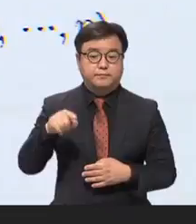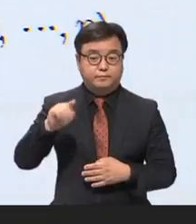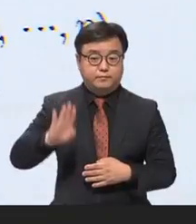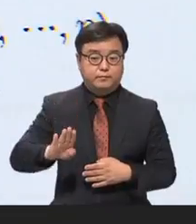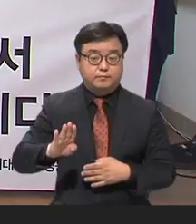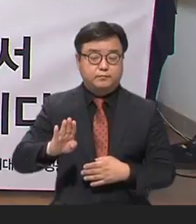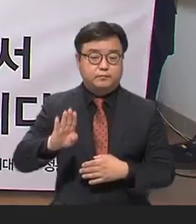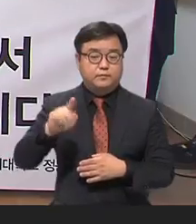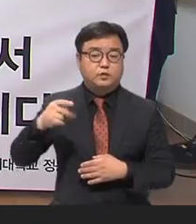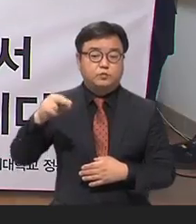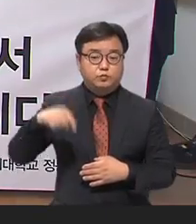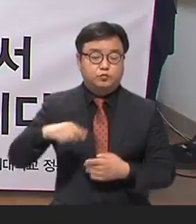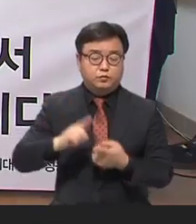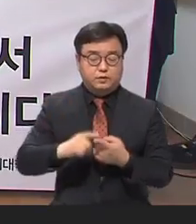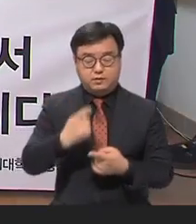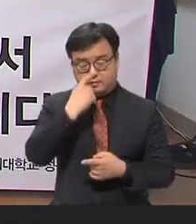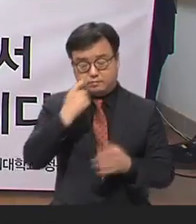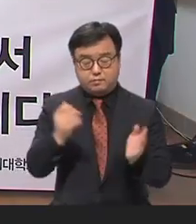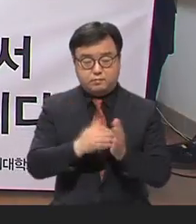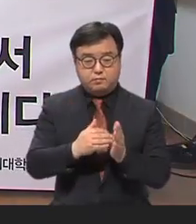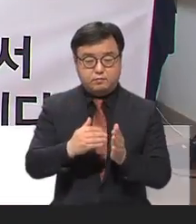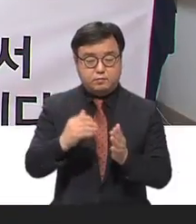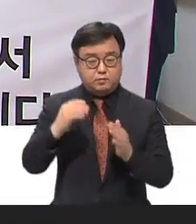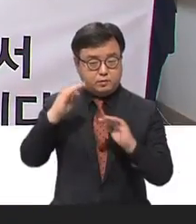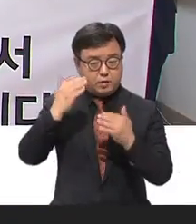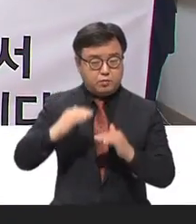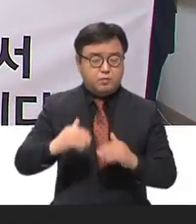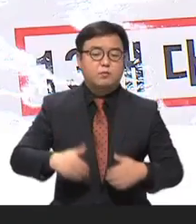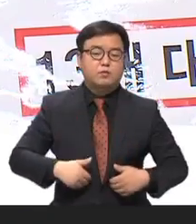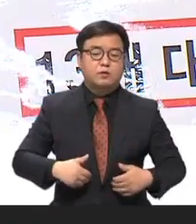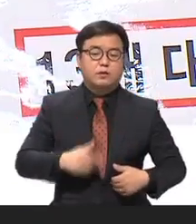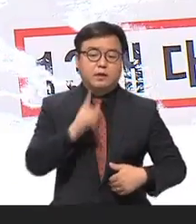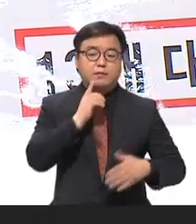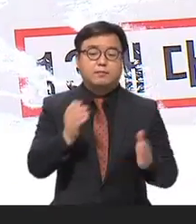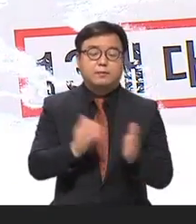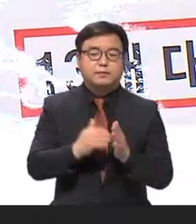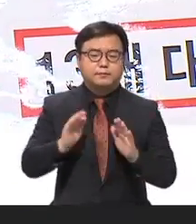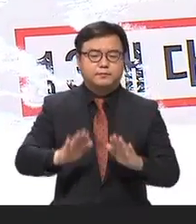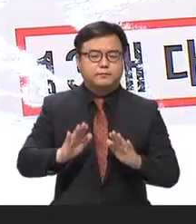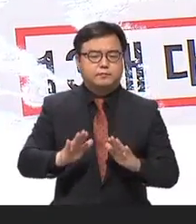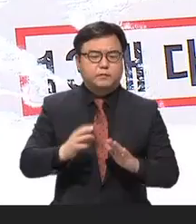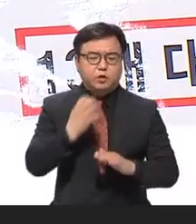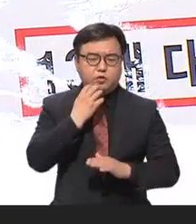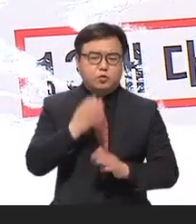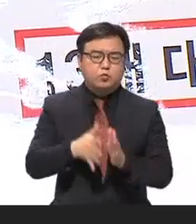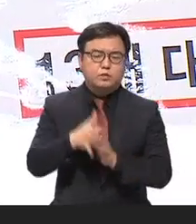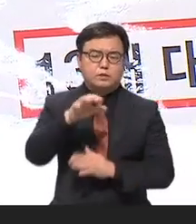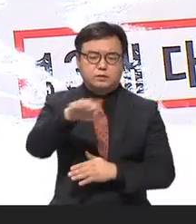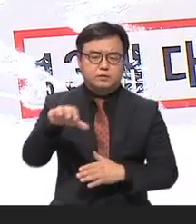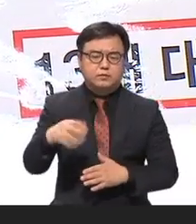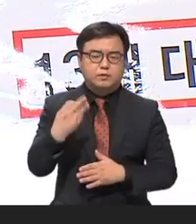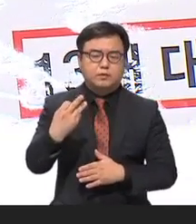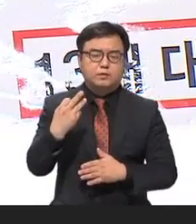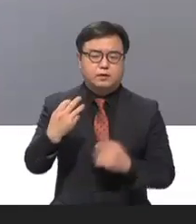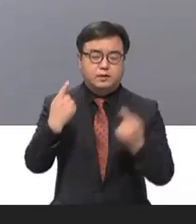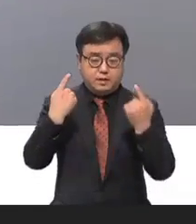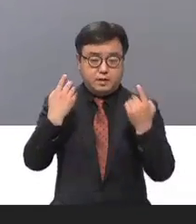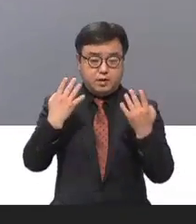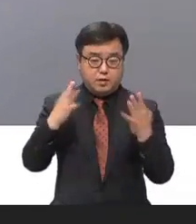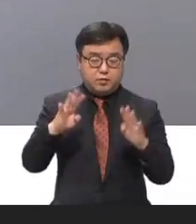내용입니다. 교육시민단체 사교육 걱정 없는 세상이 서울 시내 13개 대학의 자연계 논술고사를